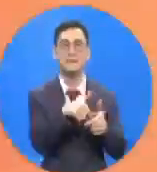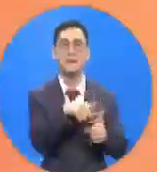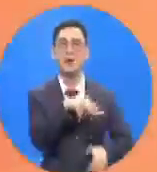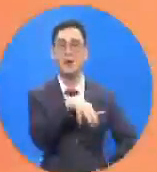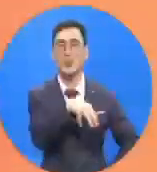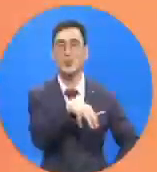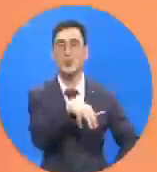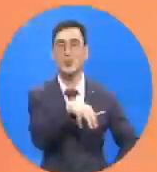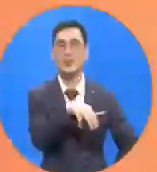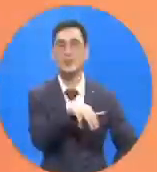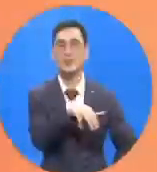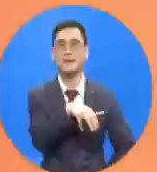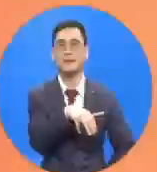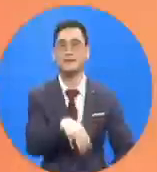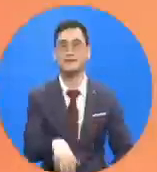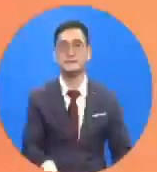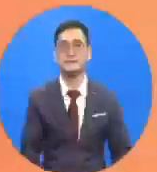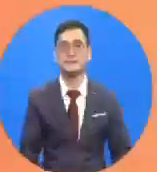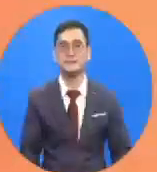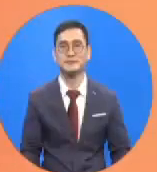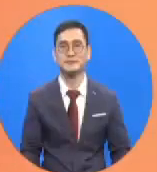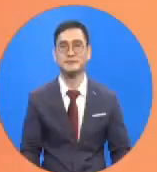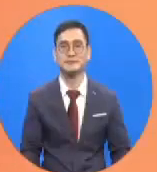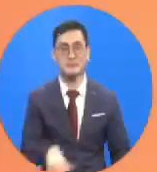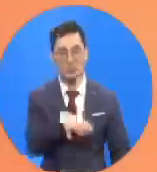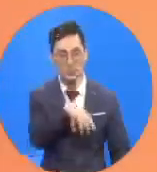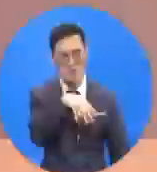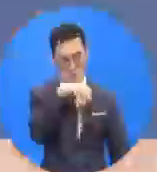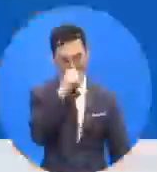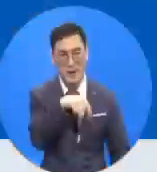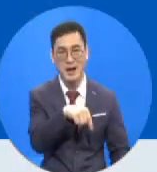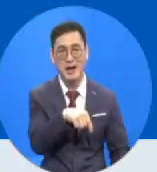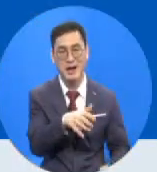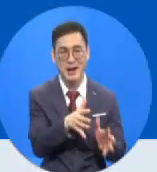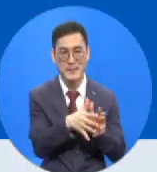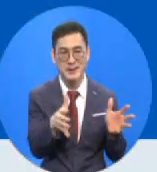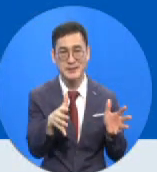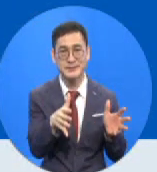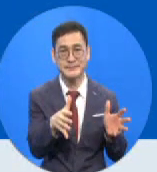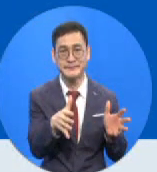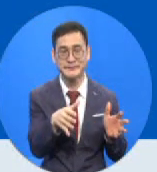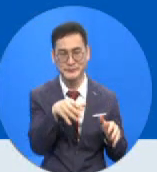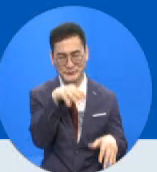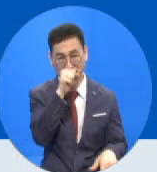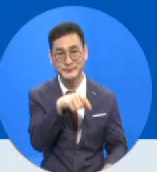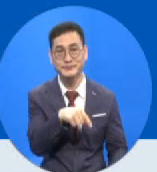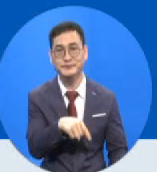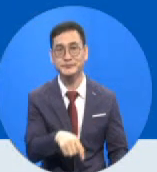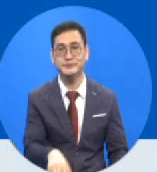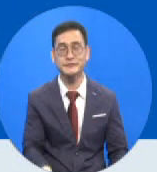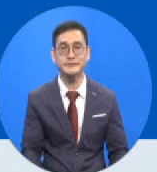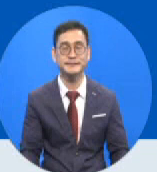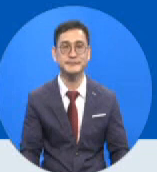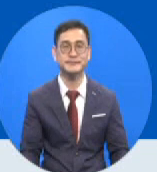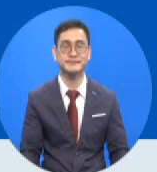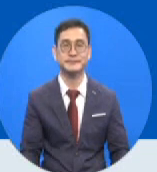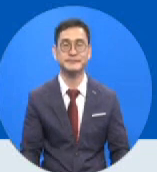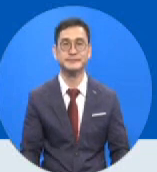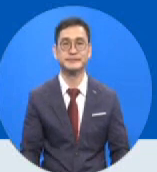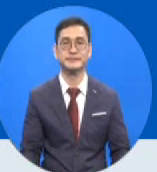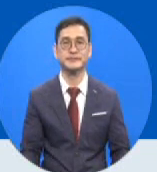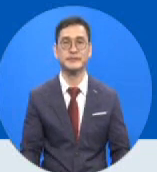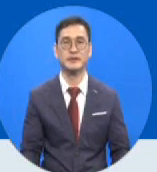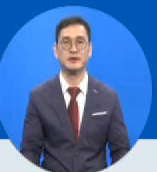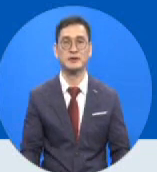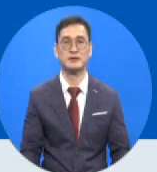치욕 정비가 다 된거죠 학군도 좋고 강남 지 않습니까 뭐 다 누구나 선호하는 덴데 일지 자체가 좋아서 지금 굉장히